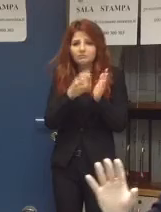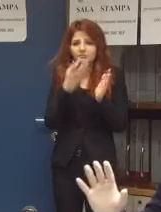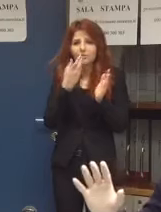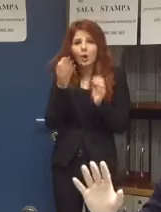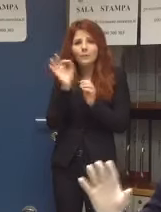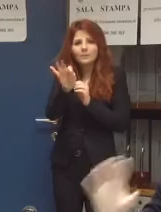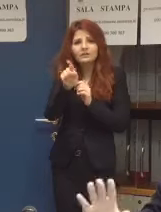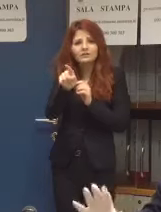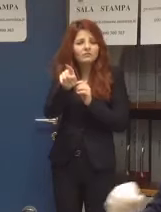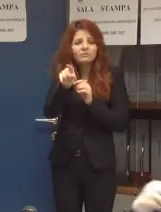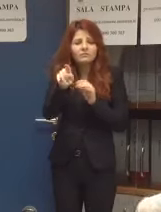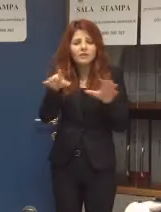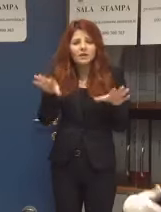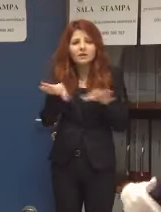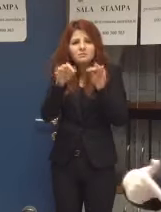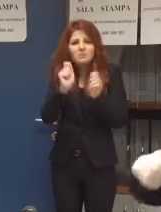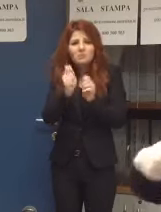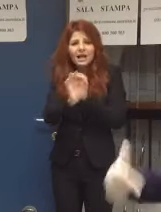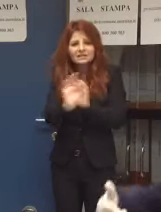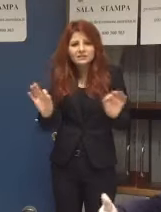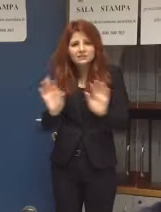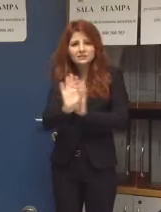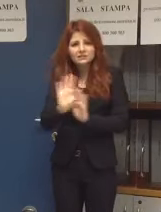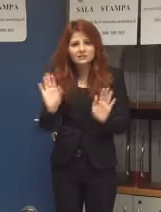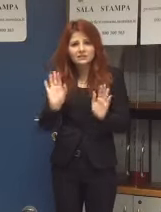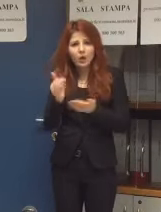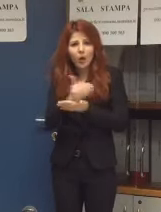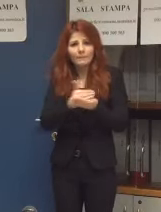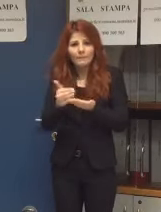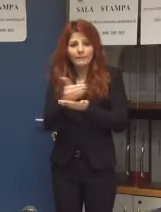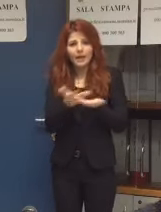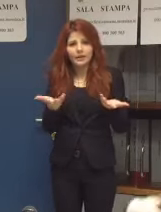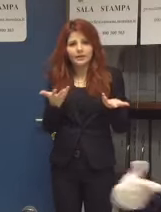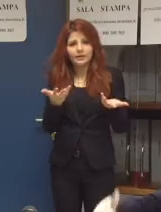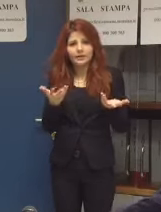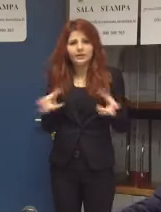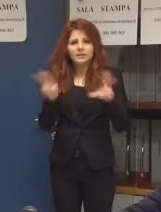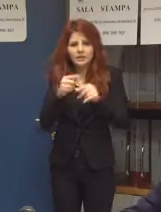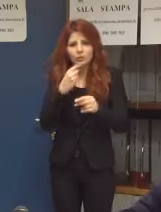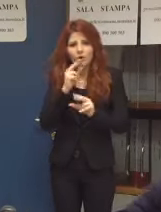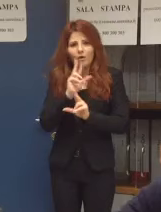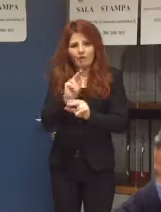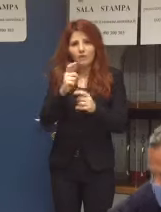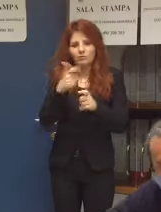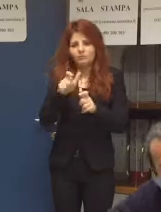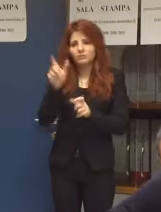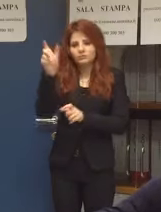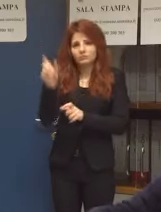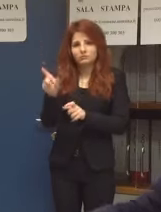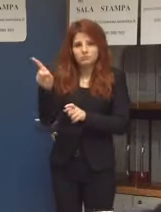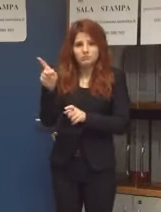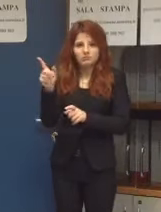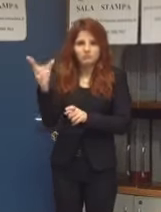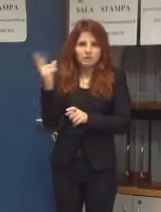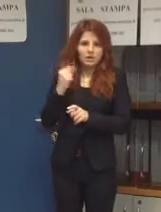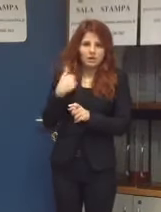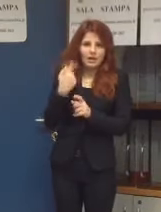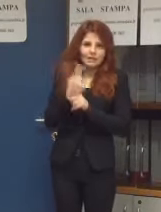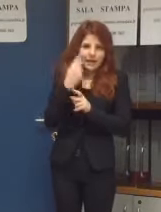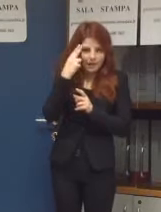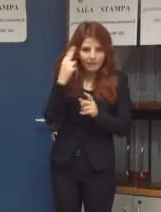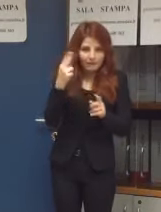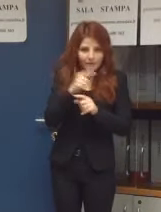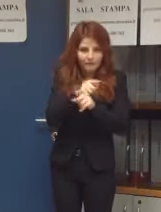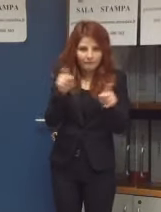totale, quindi l'ho voluto ricordare perché giustamente mi è stato sollecitato nel ricordarlo. Sì, ci